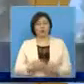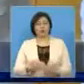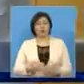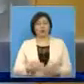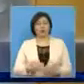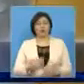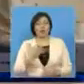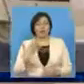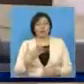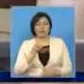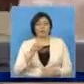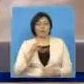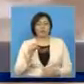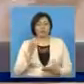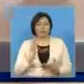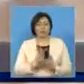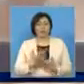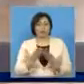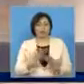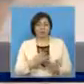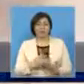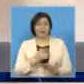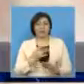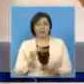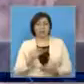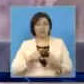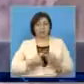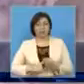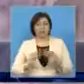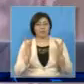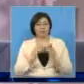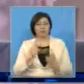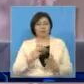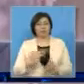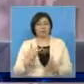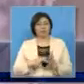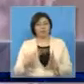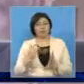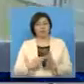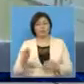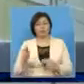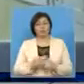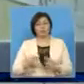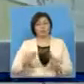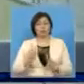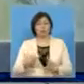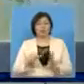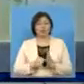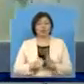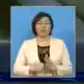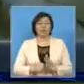резервте 5 стационар бар. Қазіргі таңда инфекциялық стационарларда 388 адам ем алып жатыр, 36